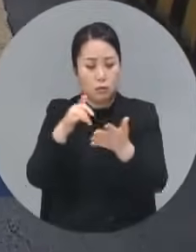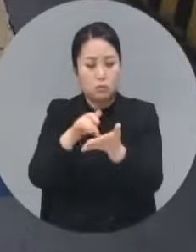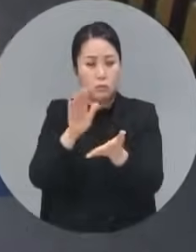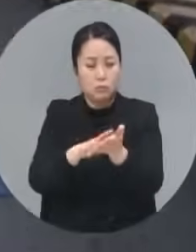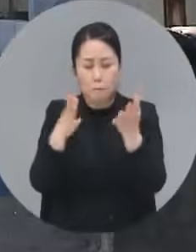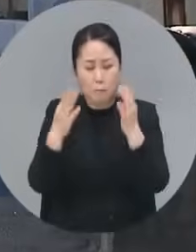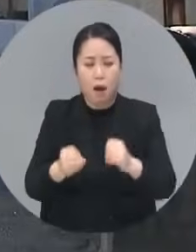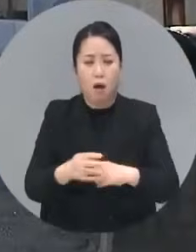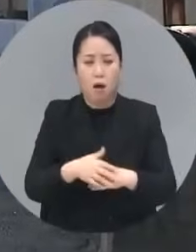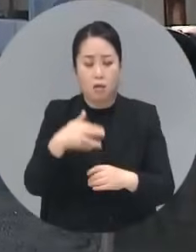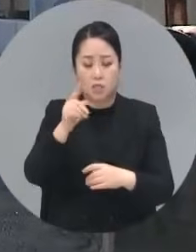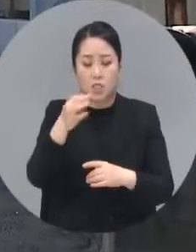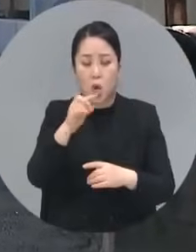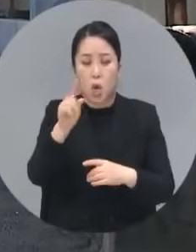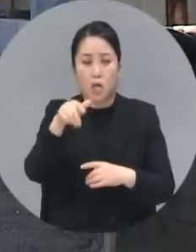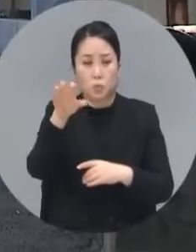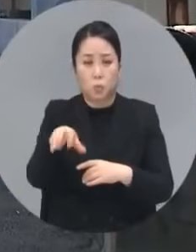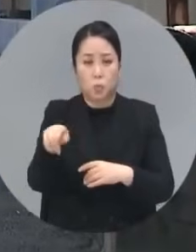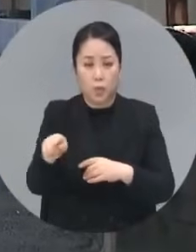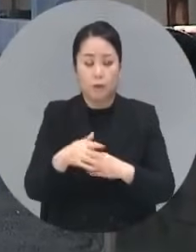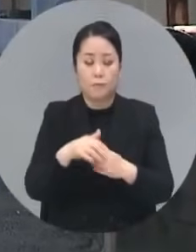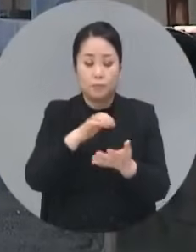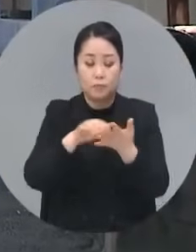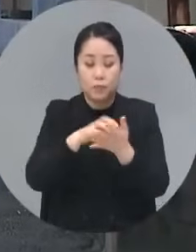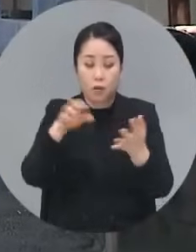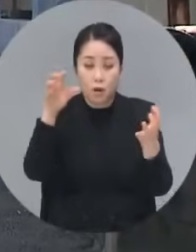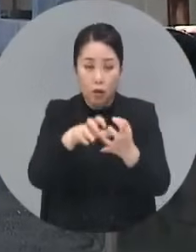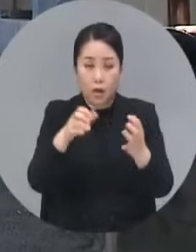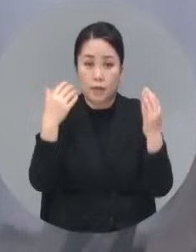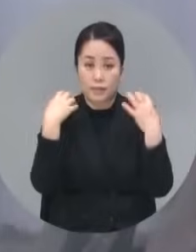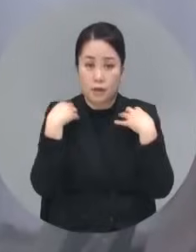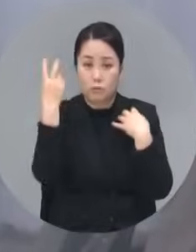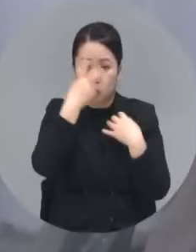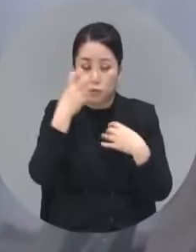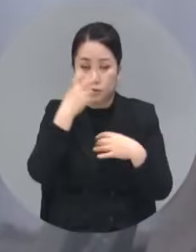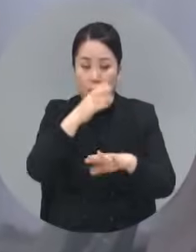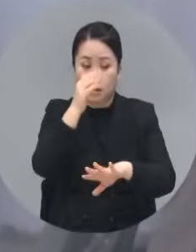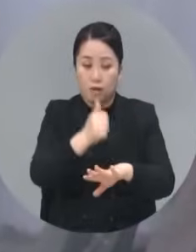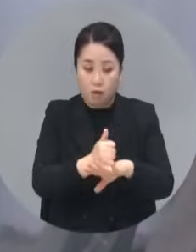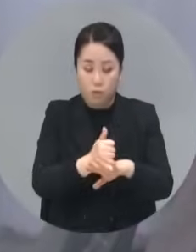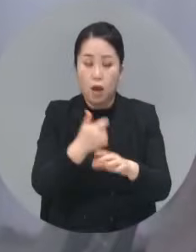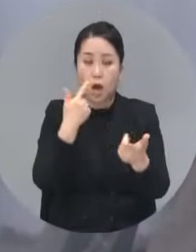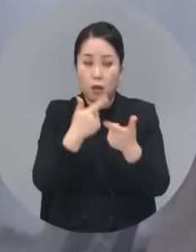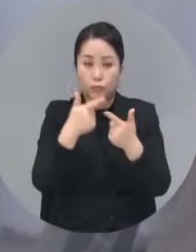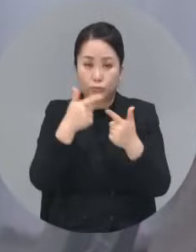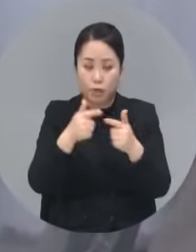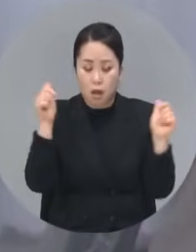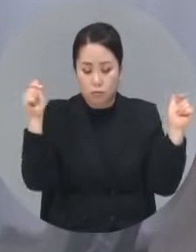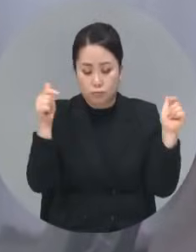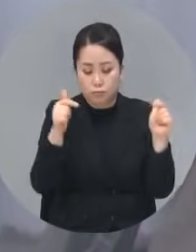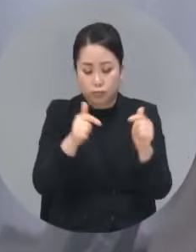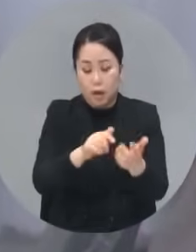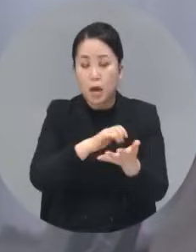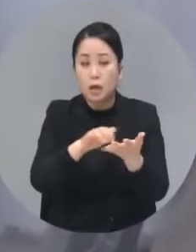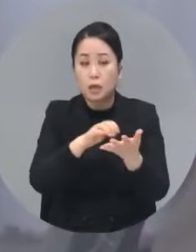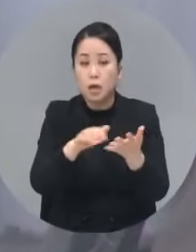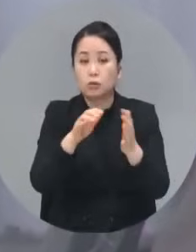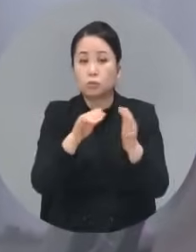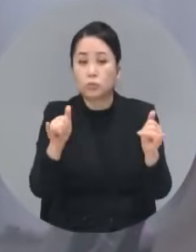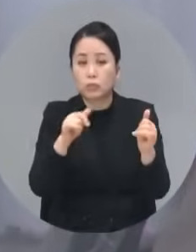저는 또. 통계청 조사 결과 올해 부산의 자연 감소 인구는 2년 연속 만 명을